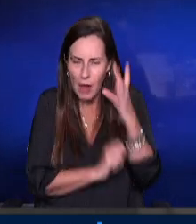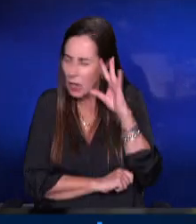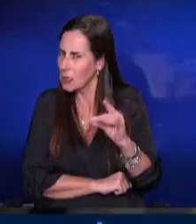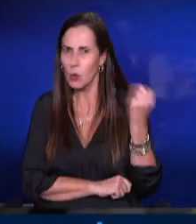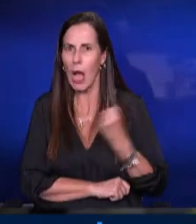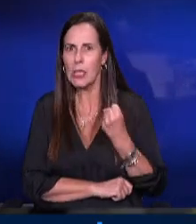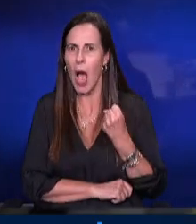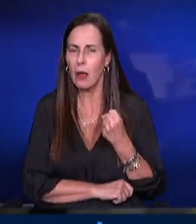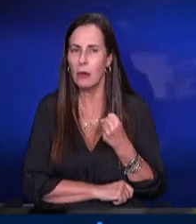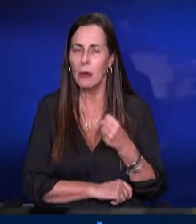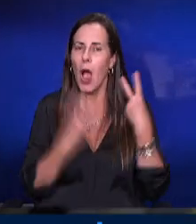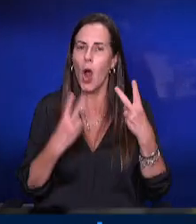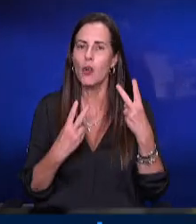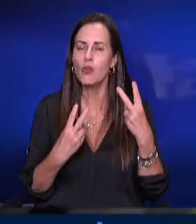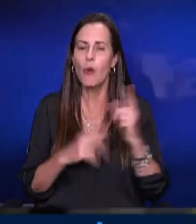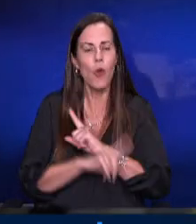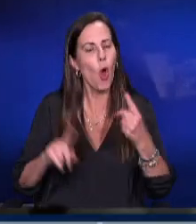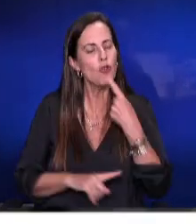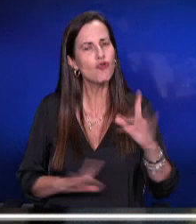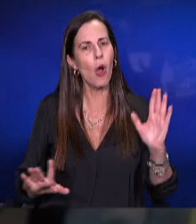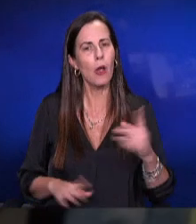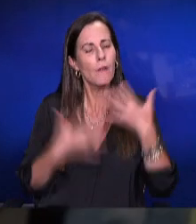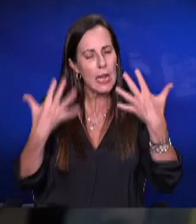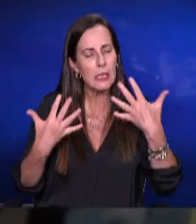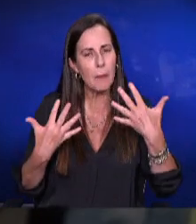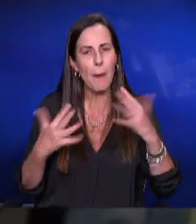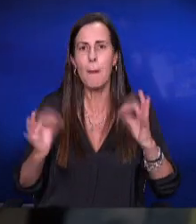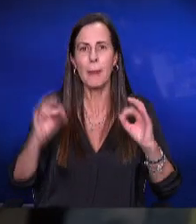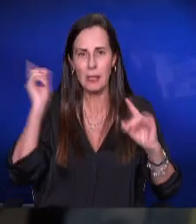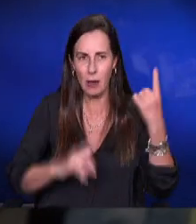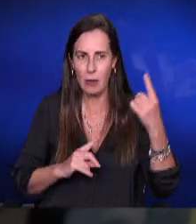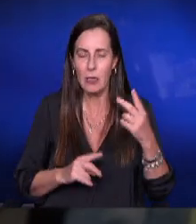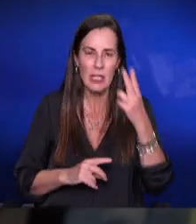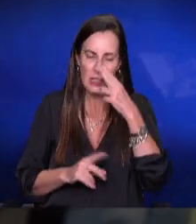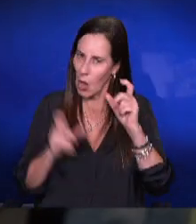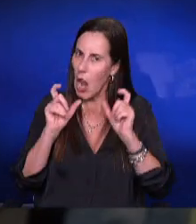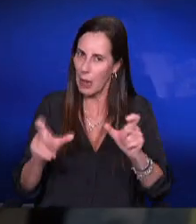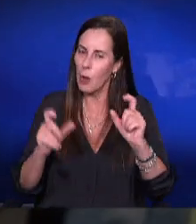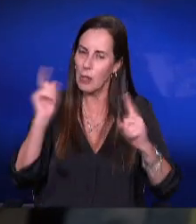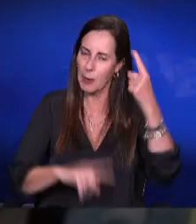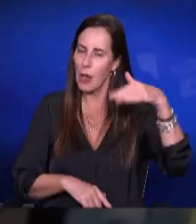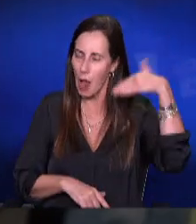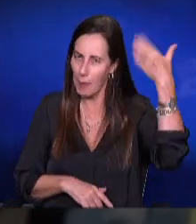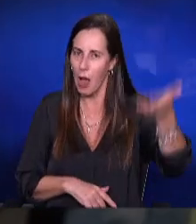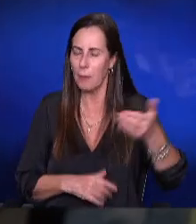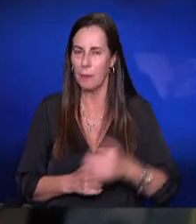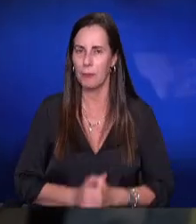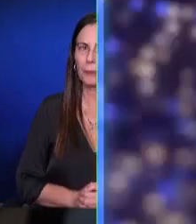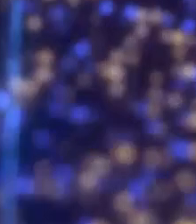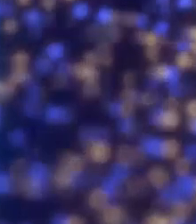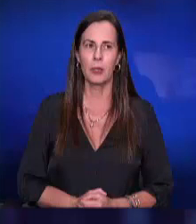חייו, חשוב לו לשתוק ובעיקר לספר את סיפורו בניסיון למנוע את מעצר השווא הבא.